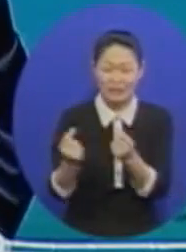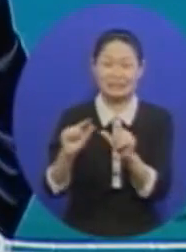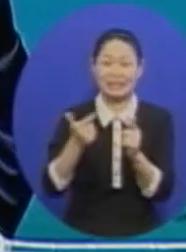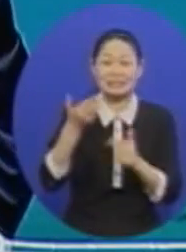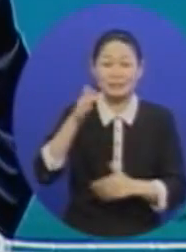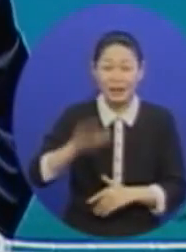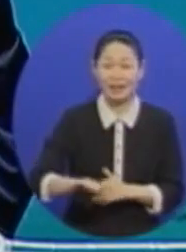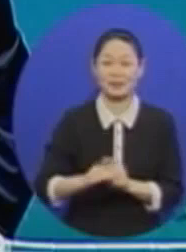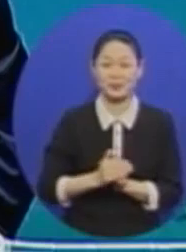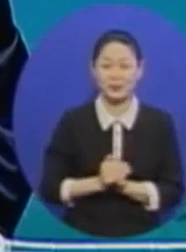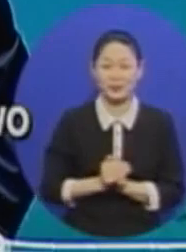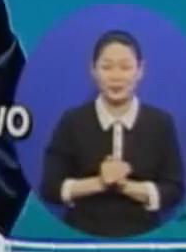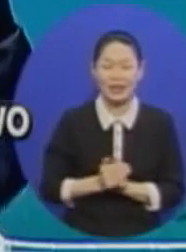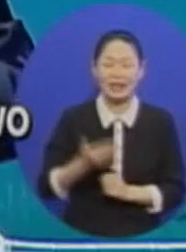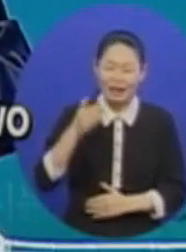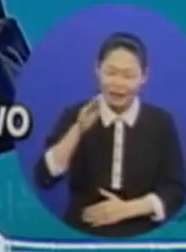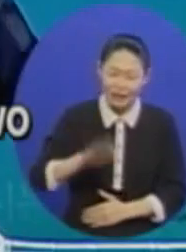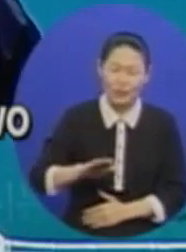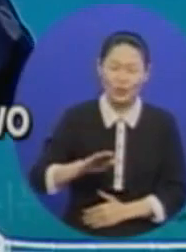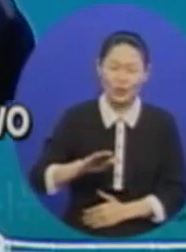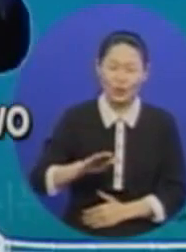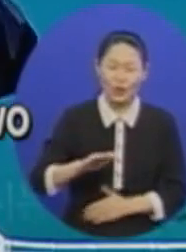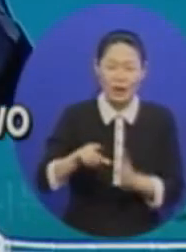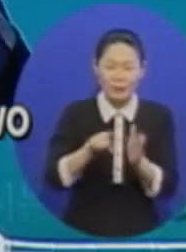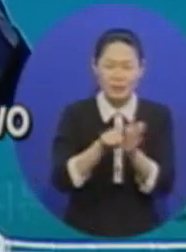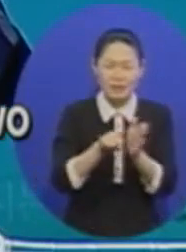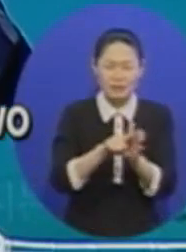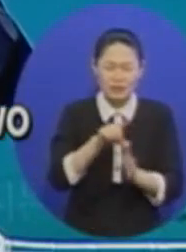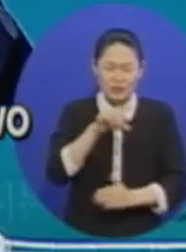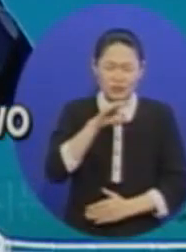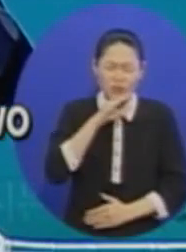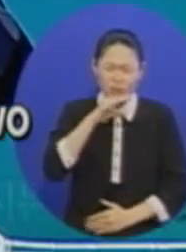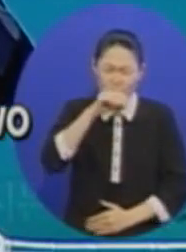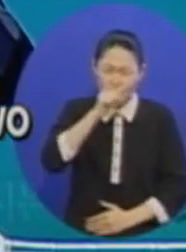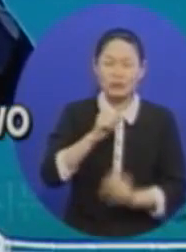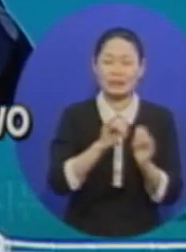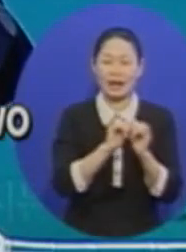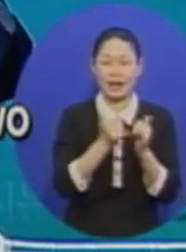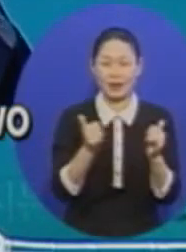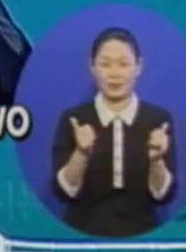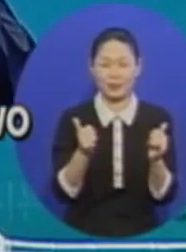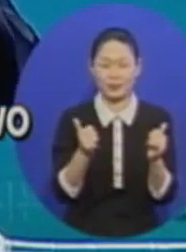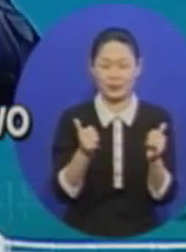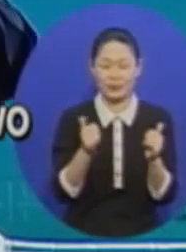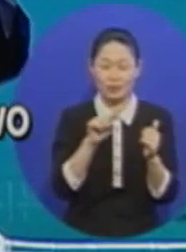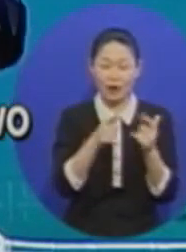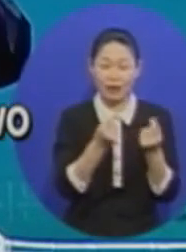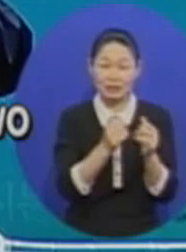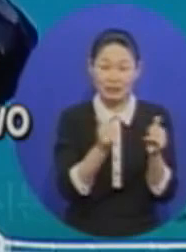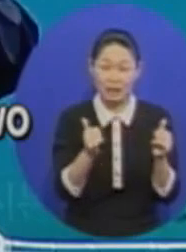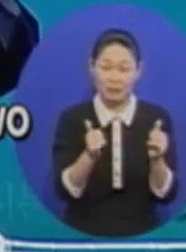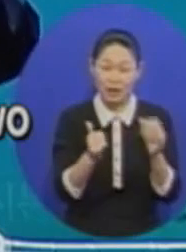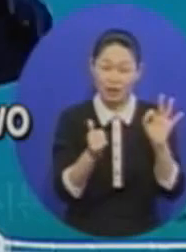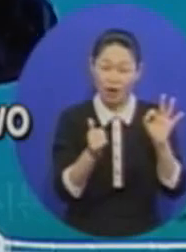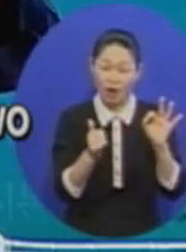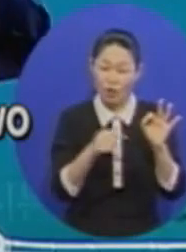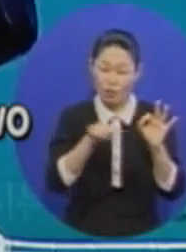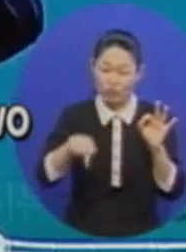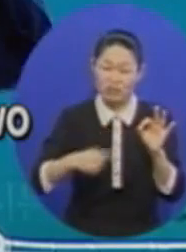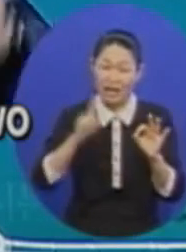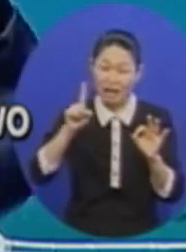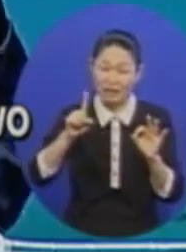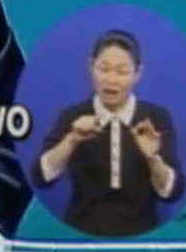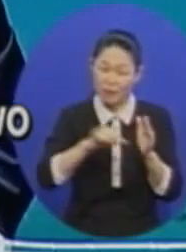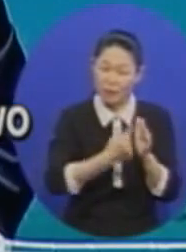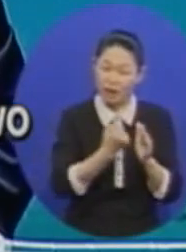않겠지요 그래도 아주 믿음이 정말 좋은 사람들 그런 사람들은 10명이 1 100명의 1 2